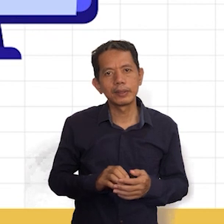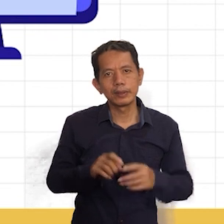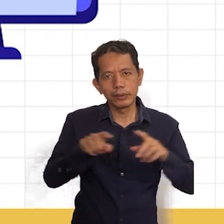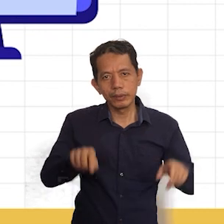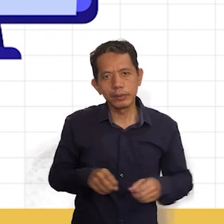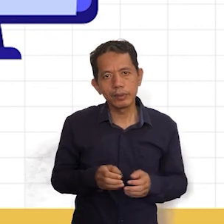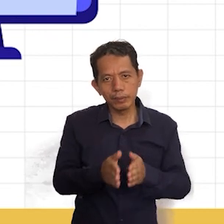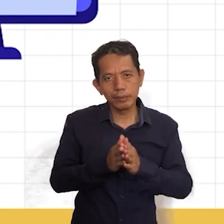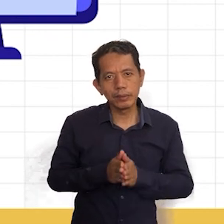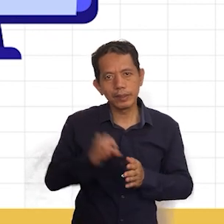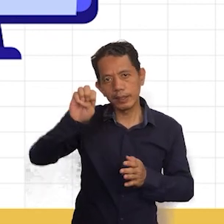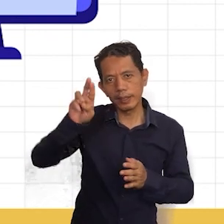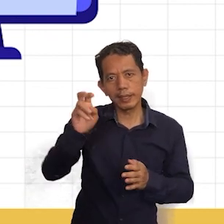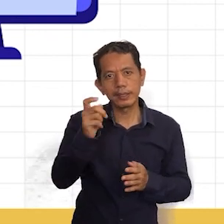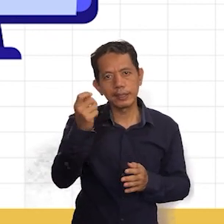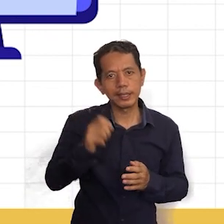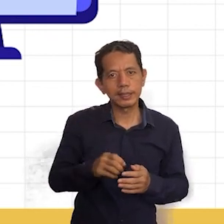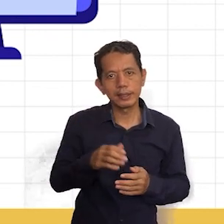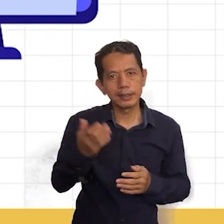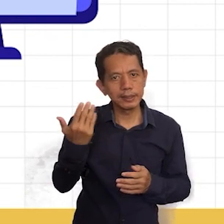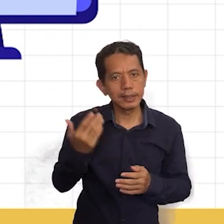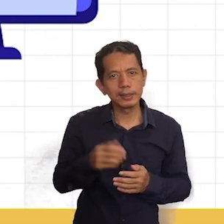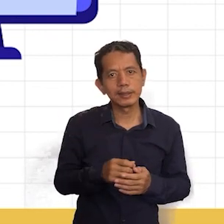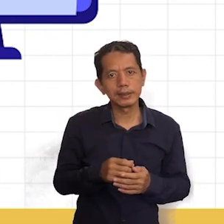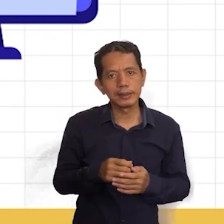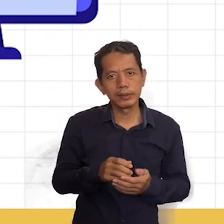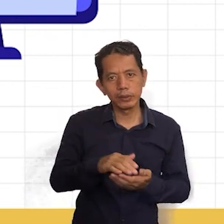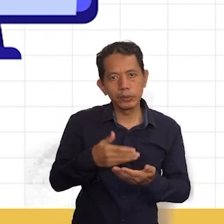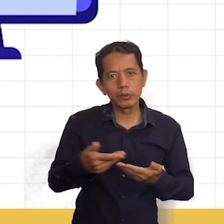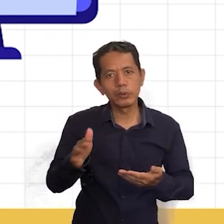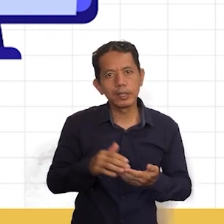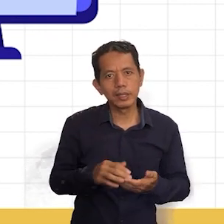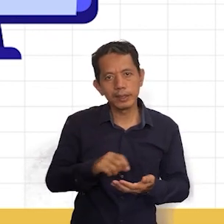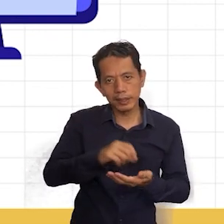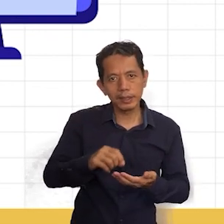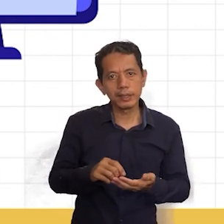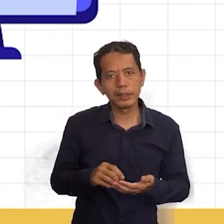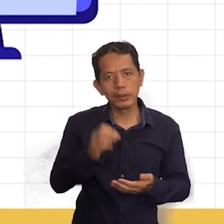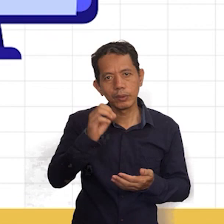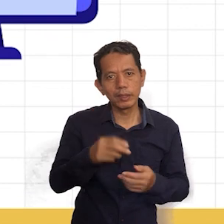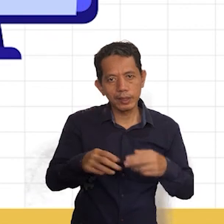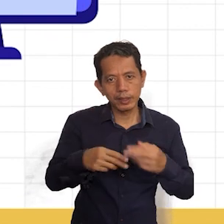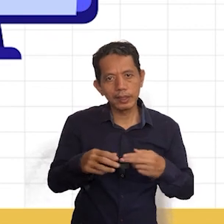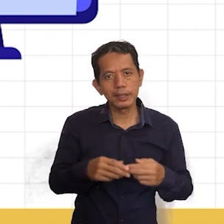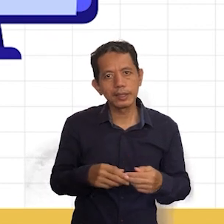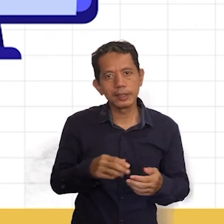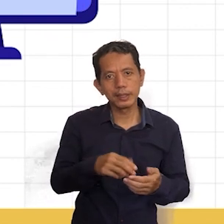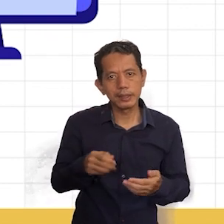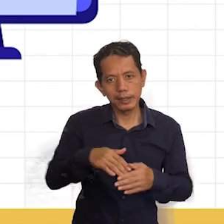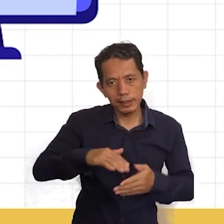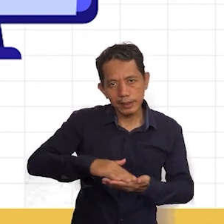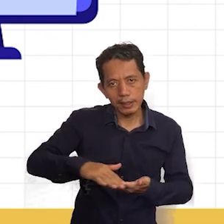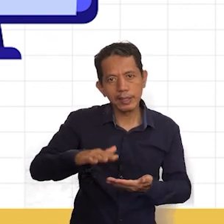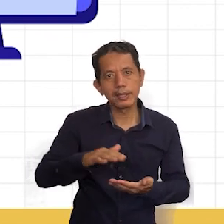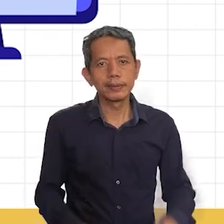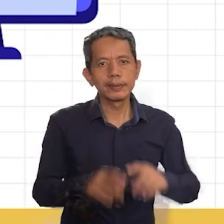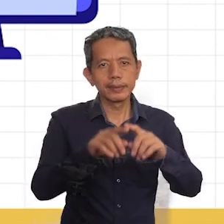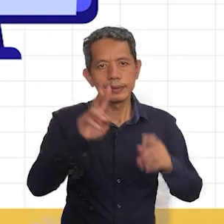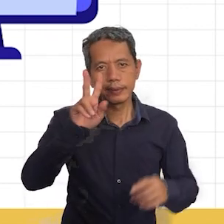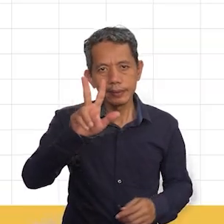terakhir, surat permohonan era terang yang sebelumnya sudah ditandatangani oleh rekan-rekan dan